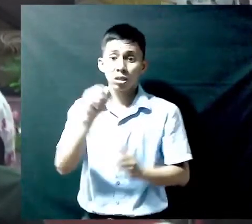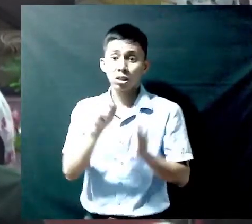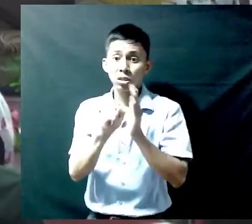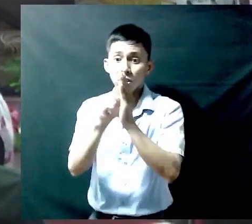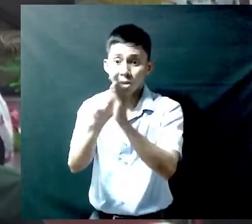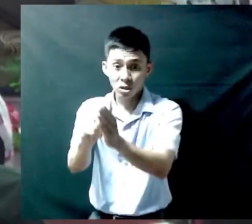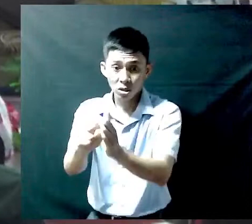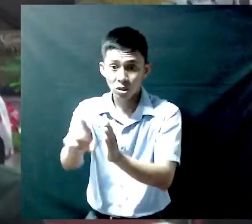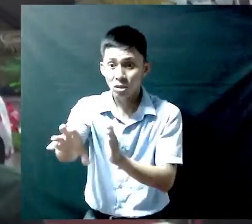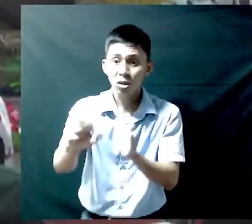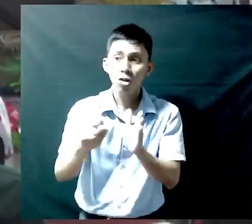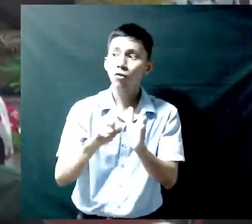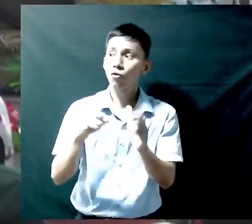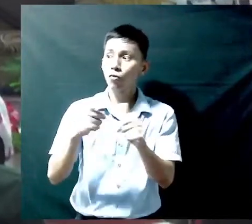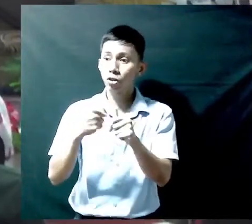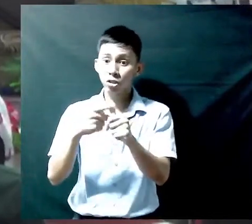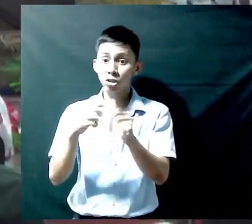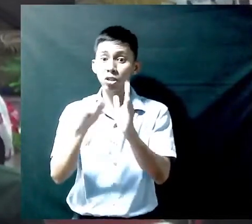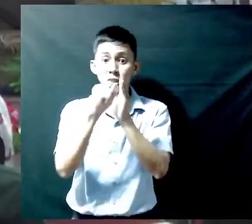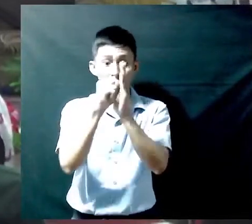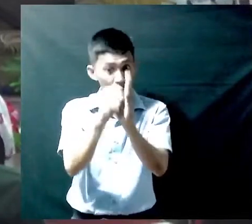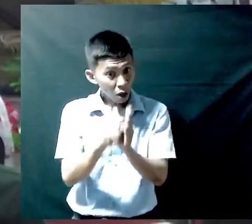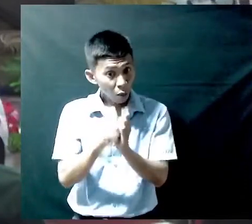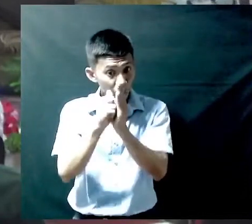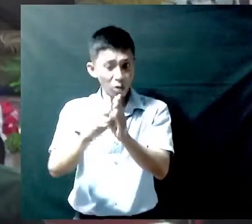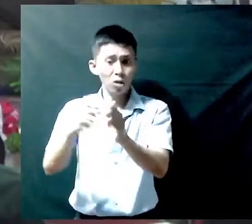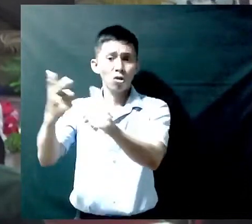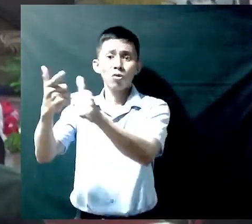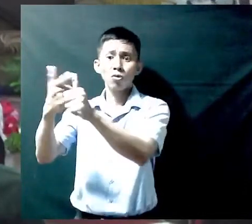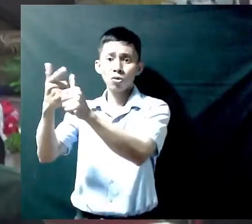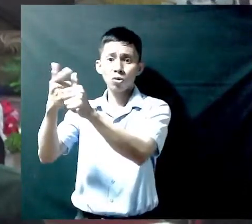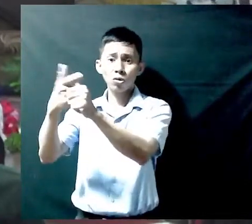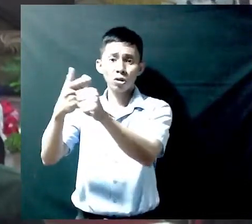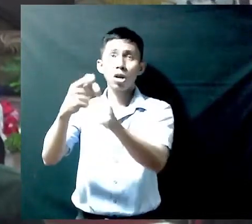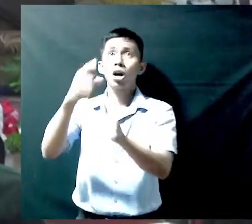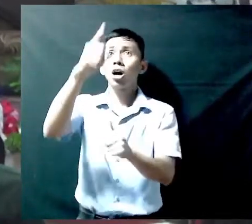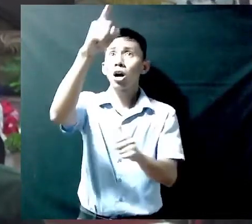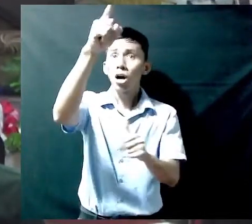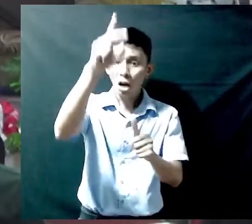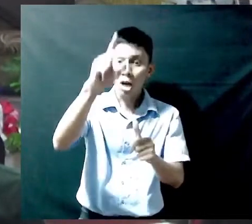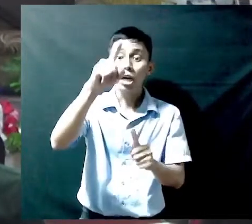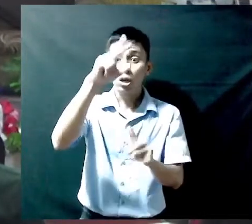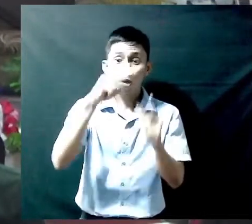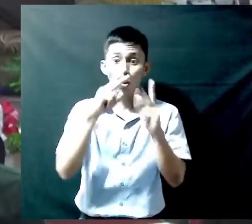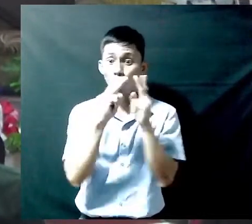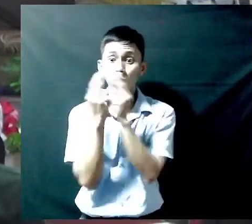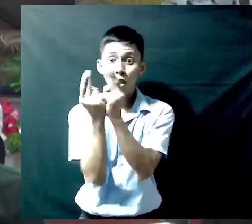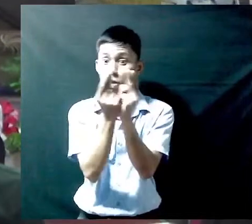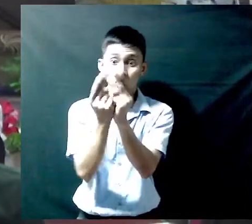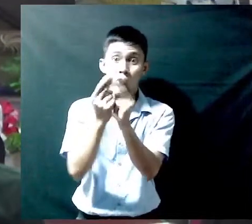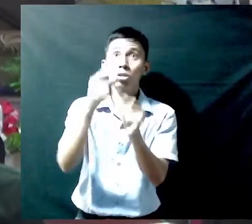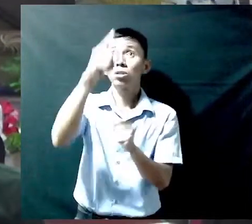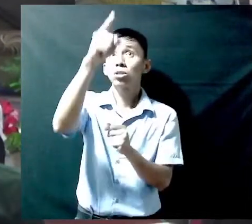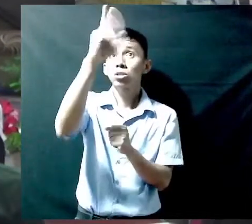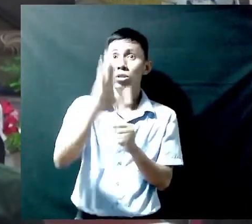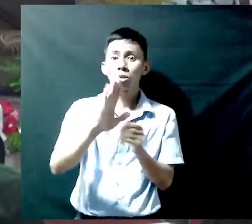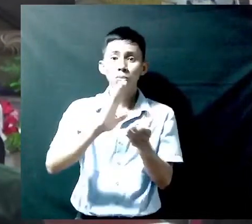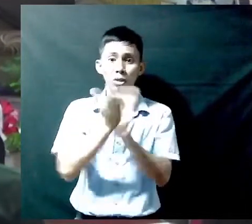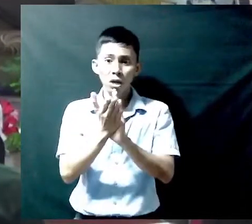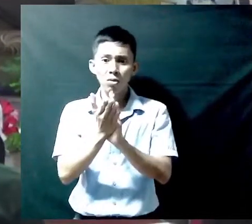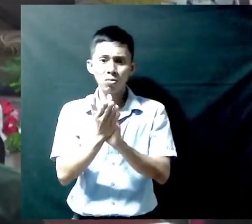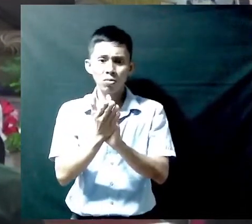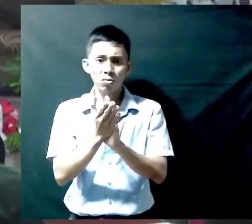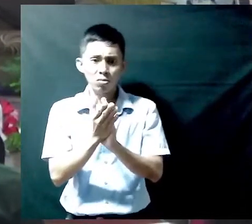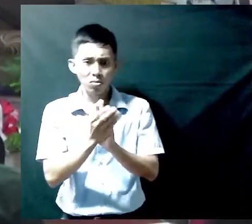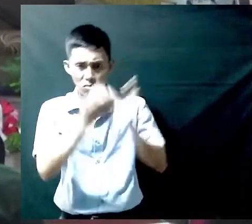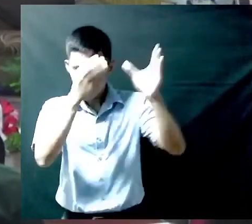kanyang relationship, pagsamba, maging maayos. Bakit? Alam ni Samuel na magiging epektibo lang siya sa Israel